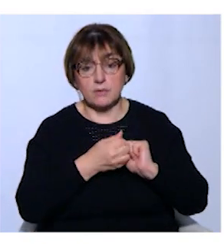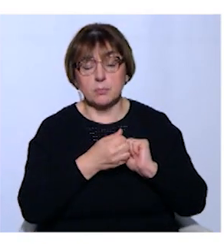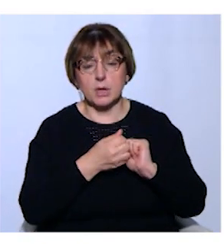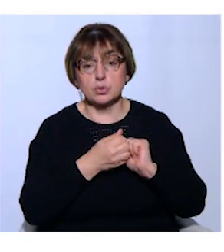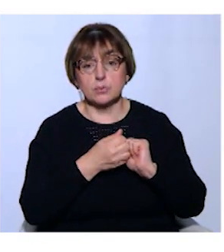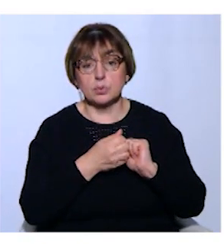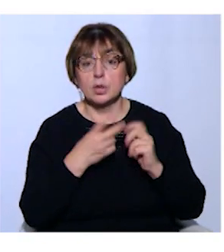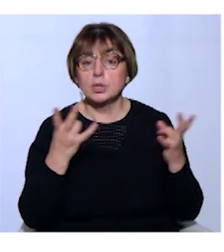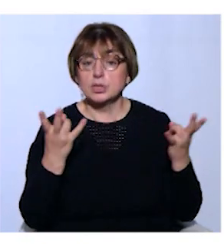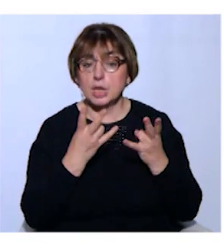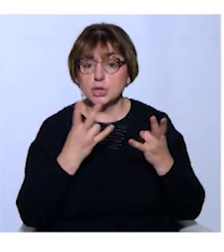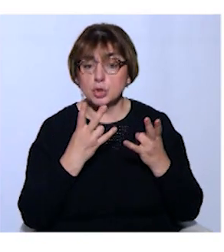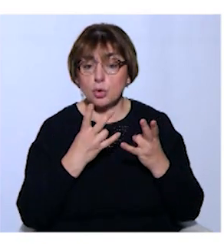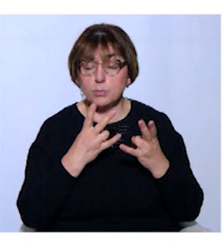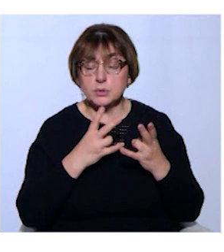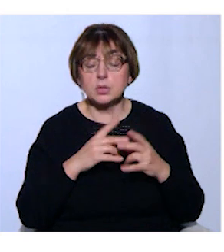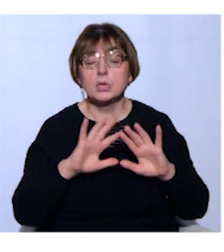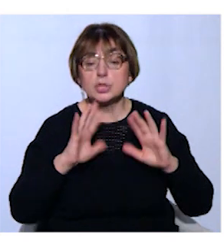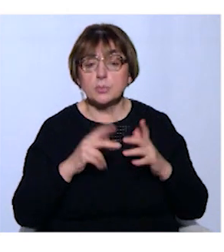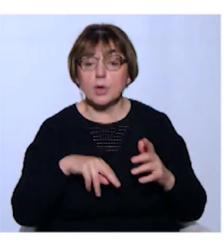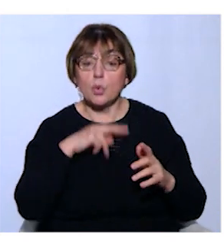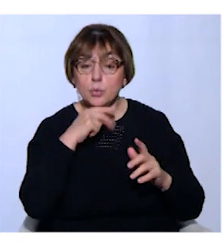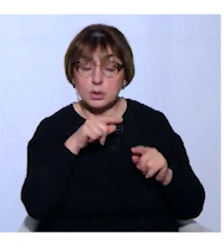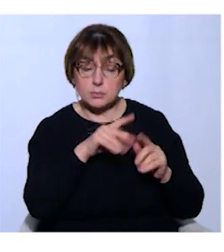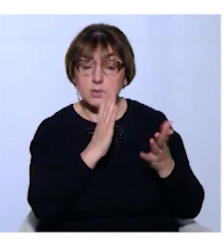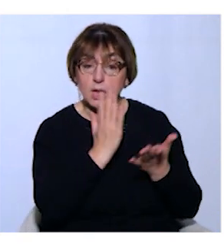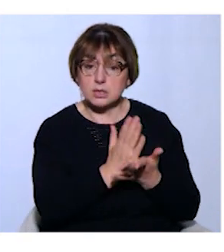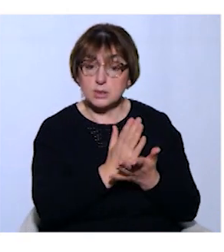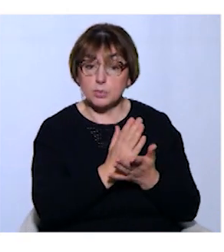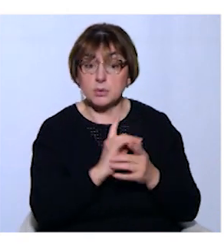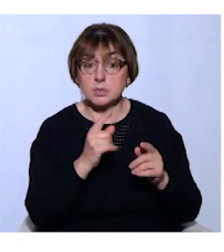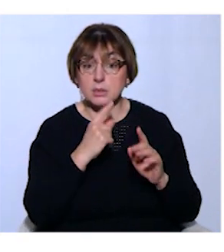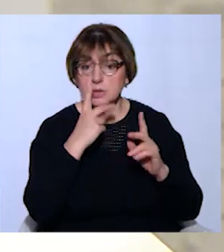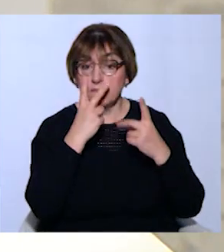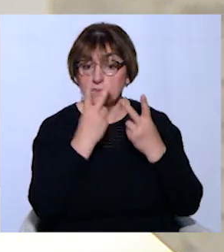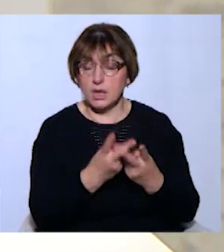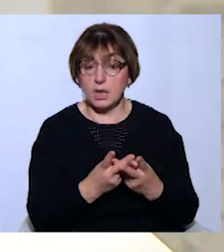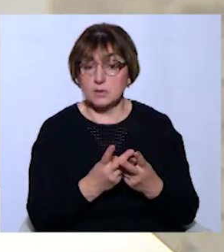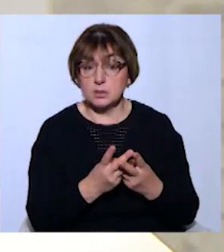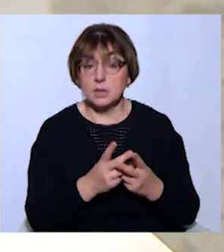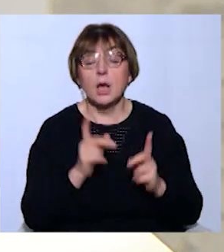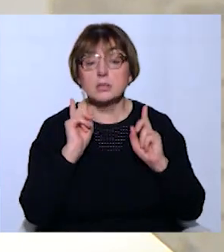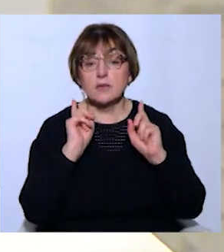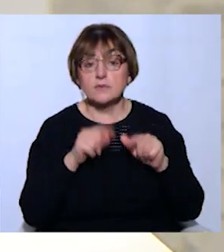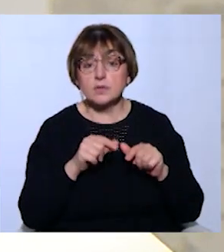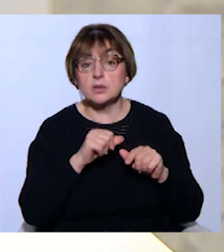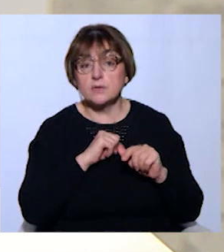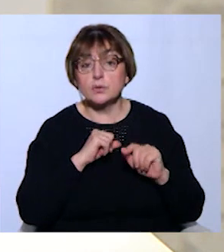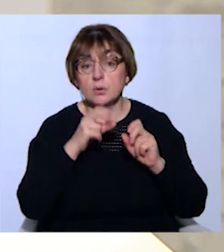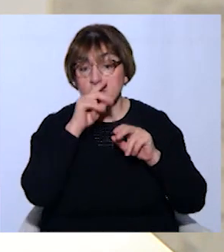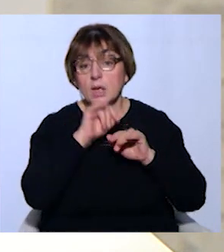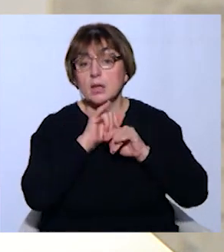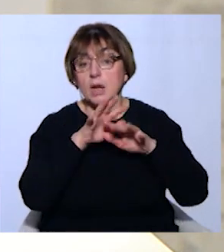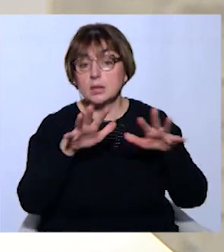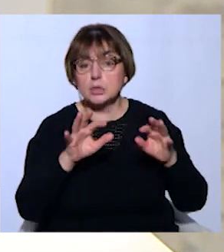და საჭიროების შემთხვევაში ყურადღება მივაქციოთ მის არსებობას, სადაც წავაწყდებით. ასევე ვიცით, რომ რადიაციის